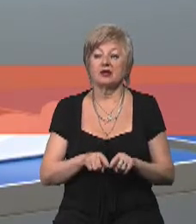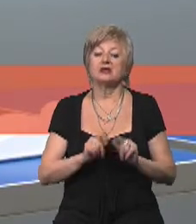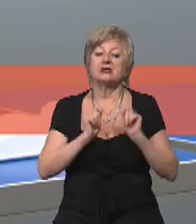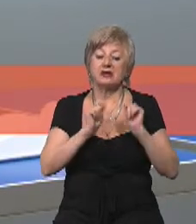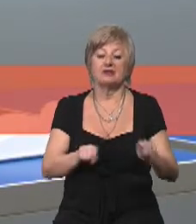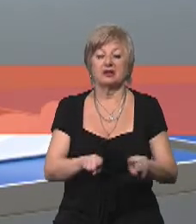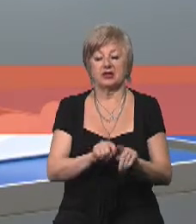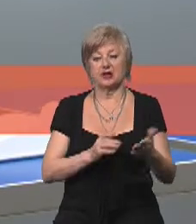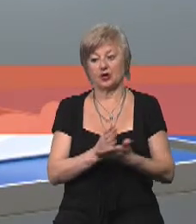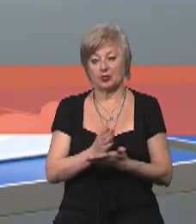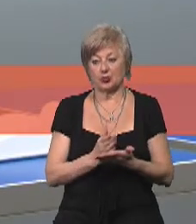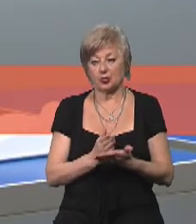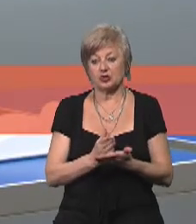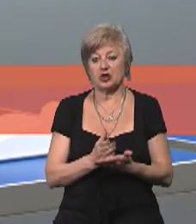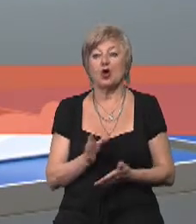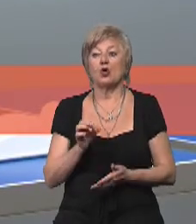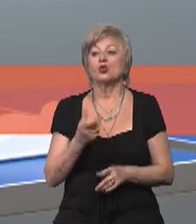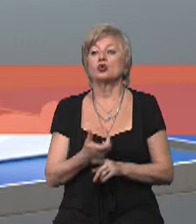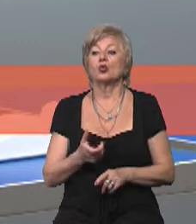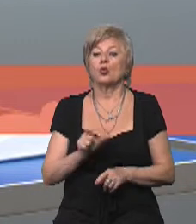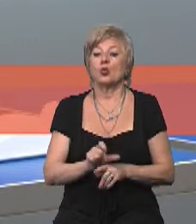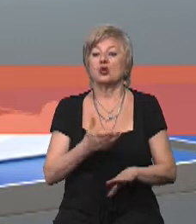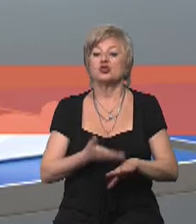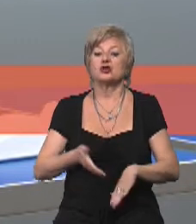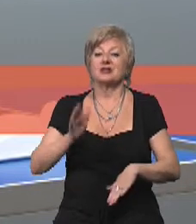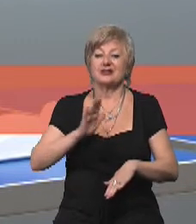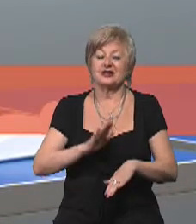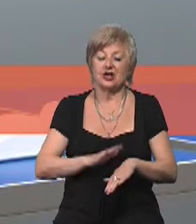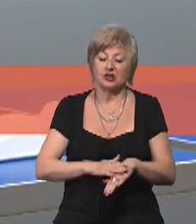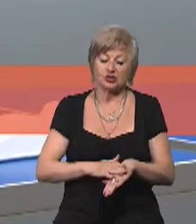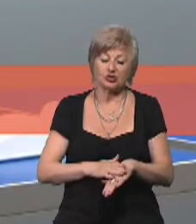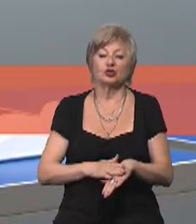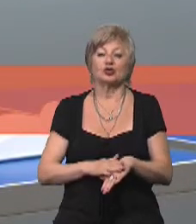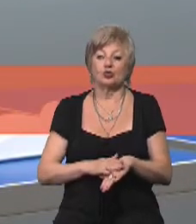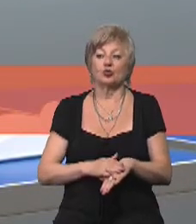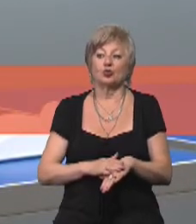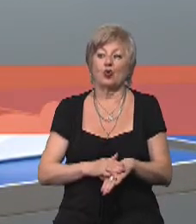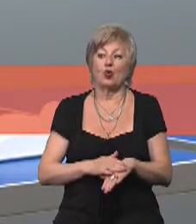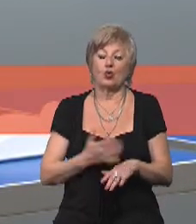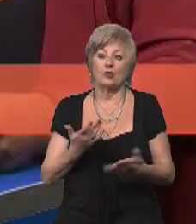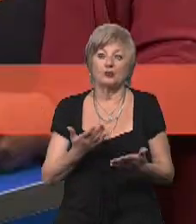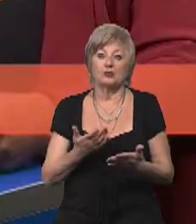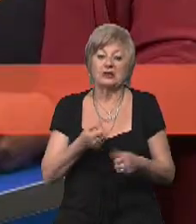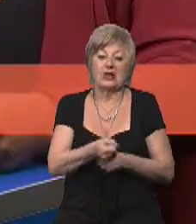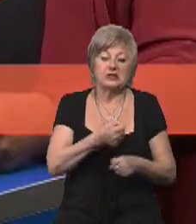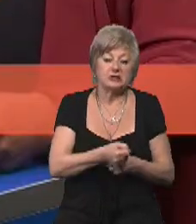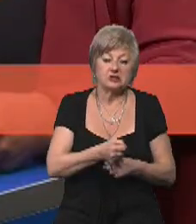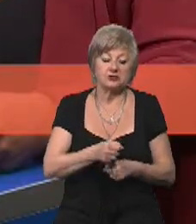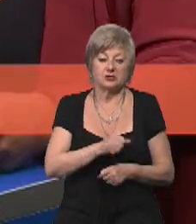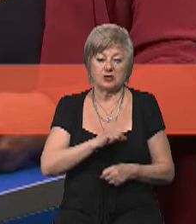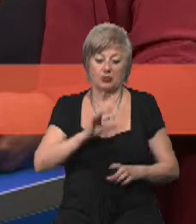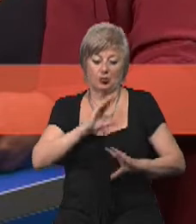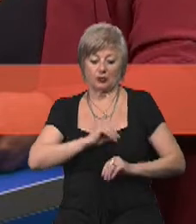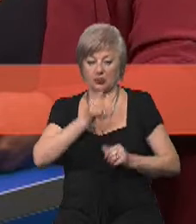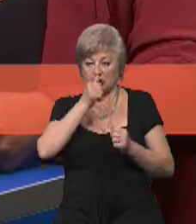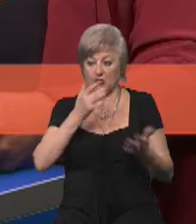такі послуги, бо їм дуже важко з цього кола насильства його розірвати. І